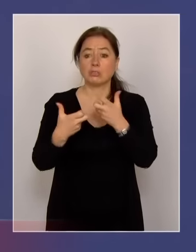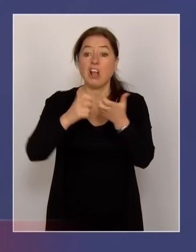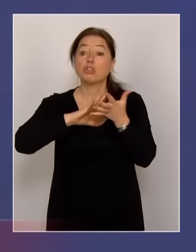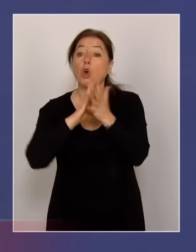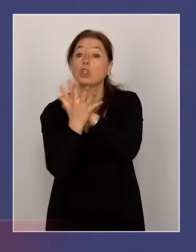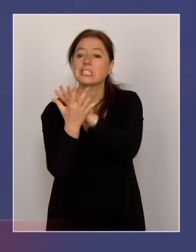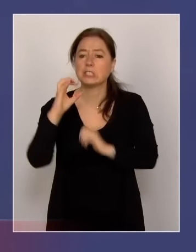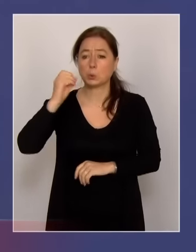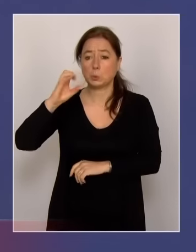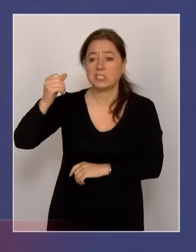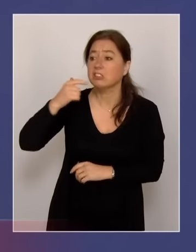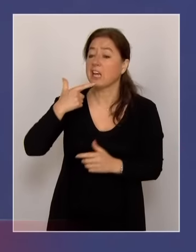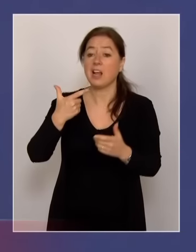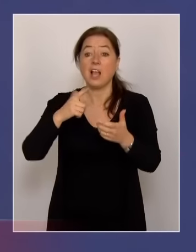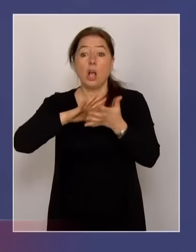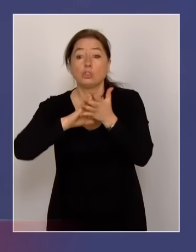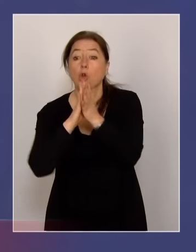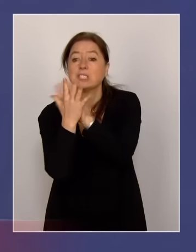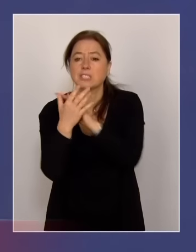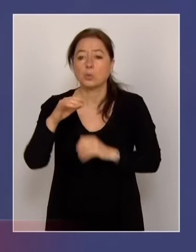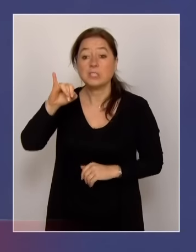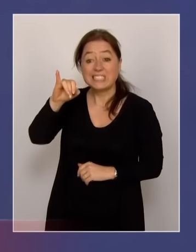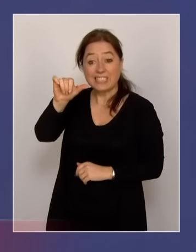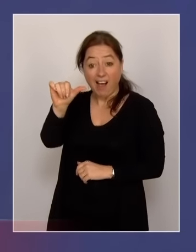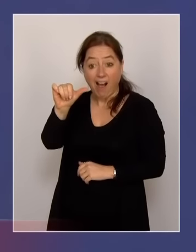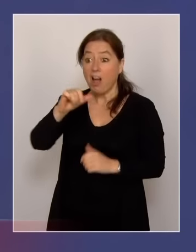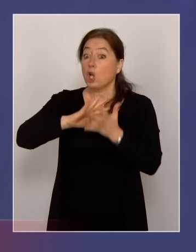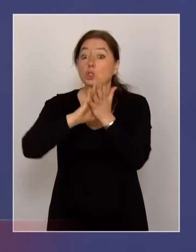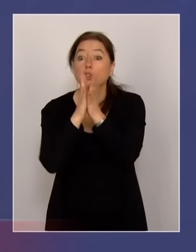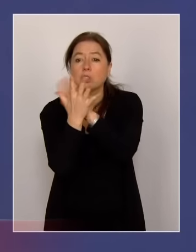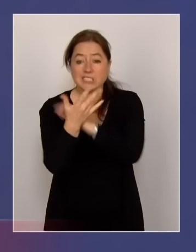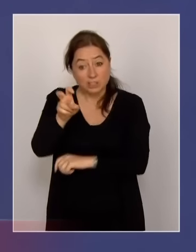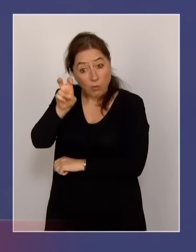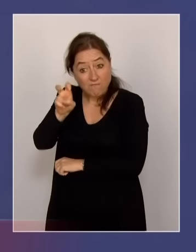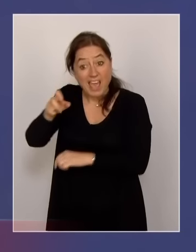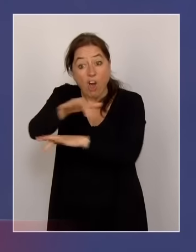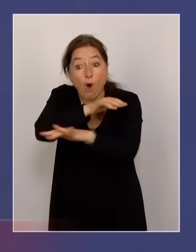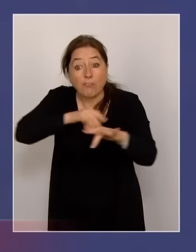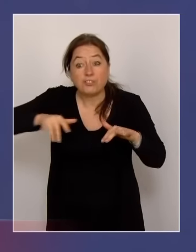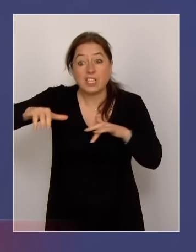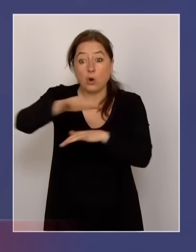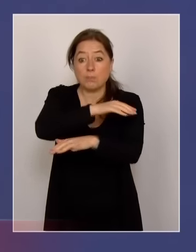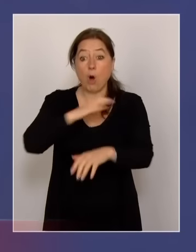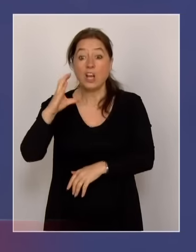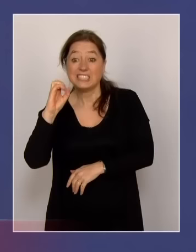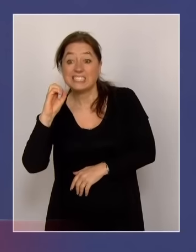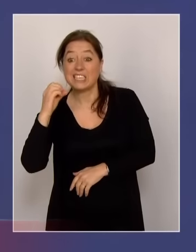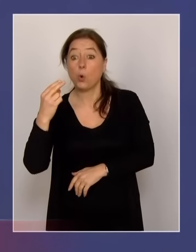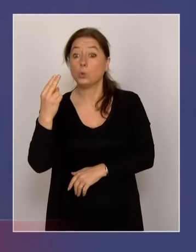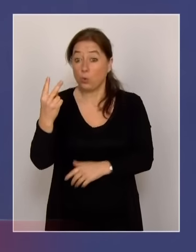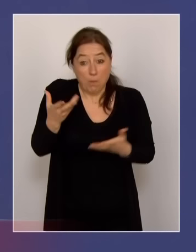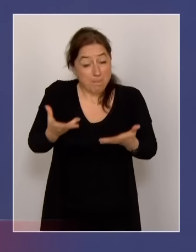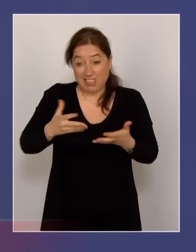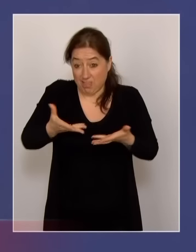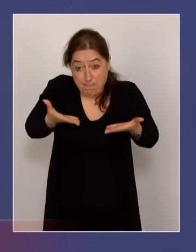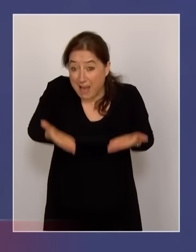celles de l'intelligence artificielle comme celles de l'environnement et de la décarbonation, se jouent maintenant, et la réallocation des facteurs de production